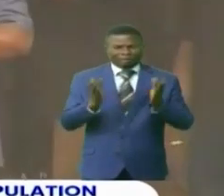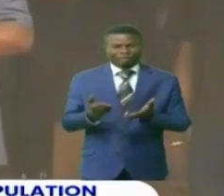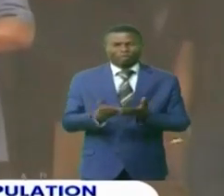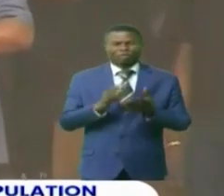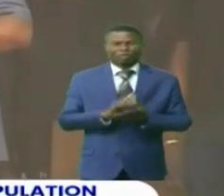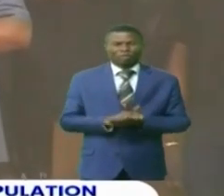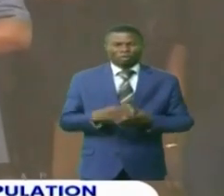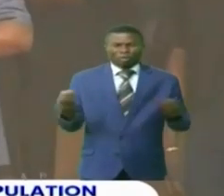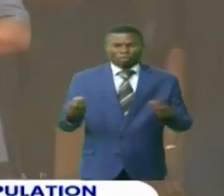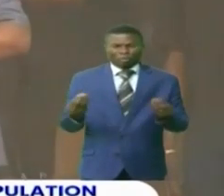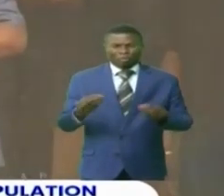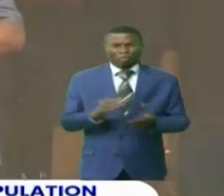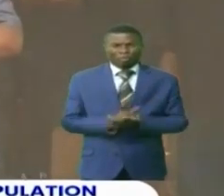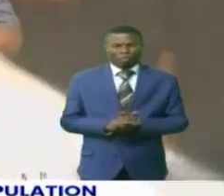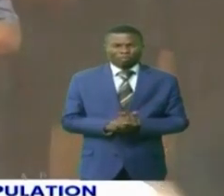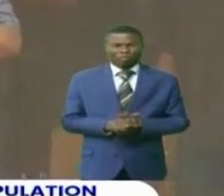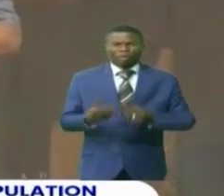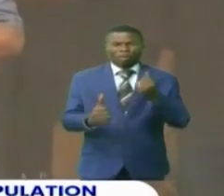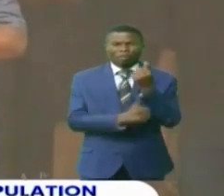po